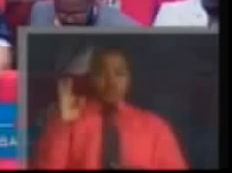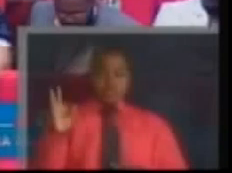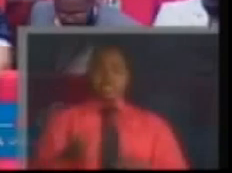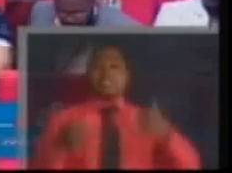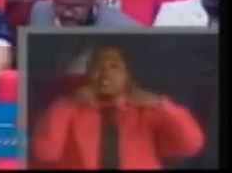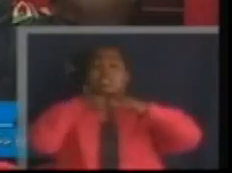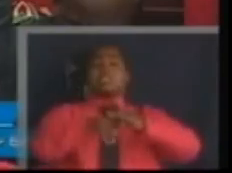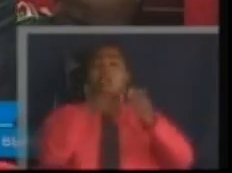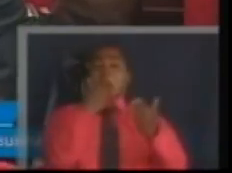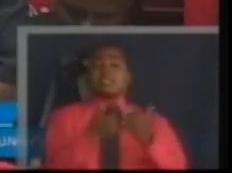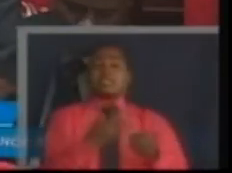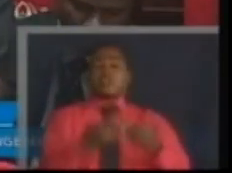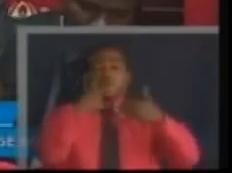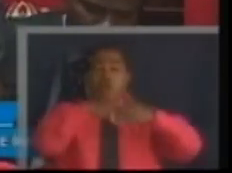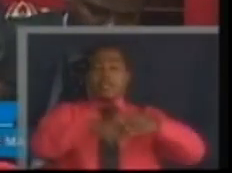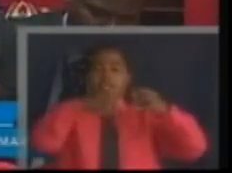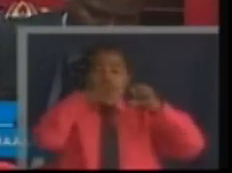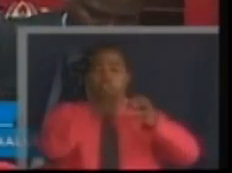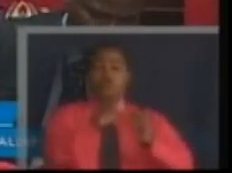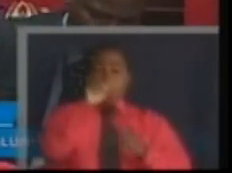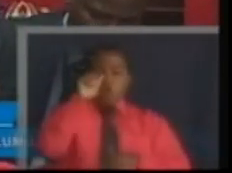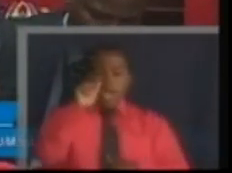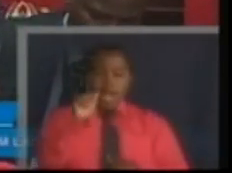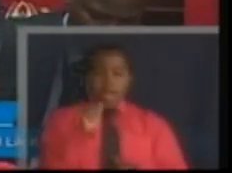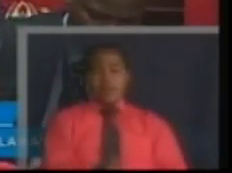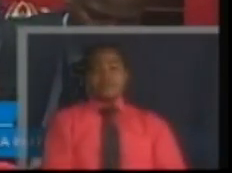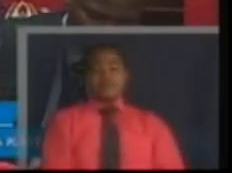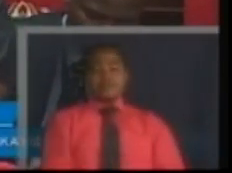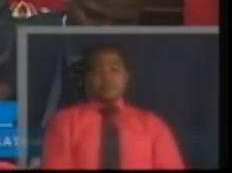liko kwenye kifungu A. Mheshimiwa mwenyekiti,